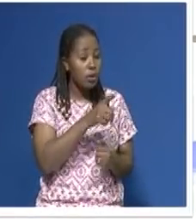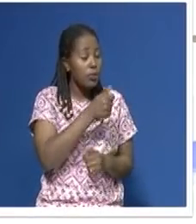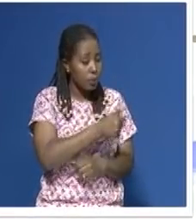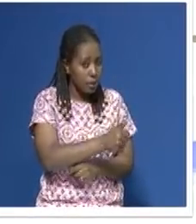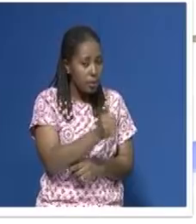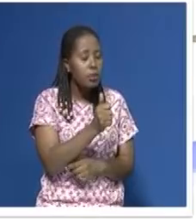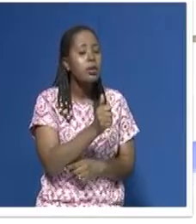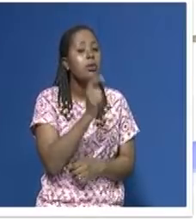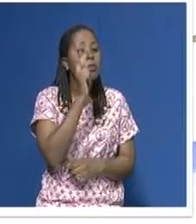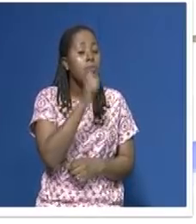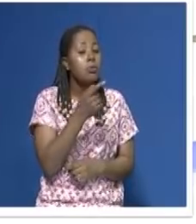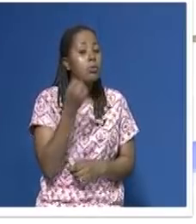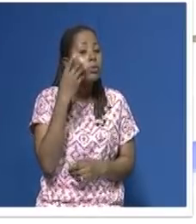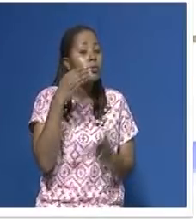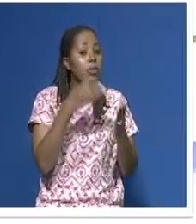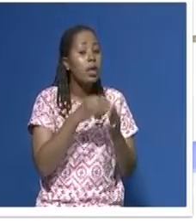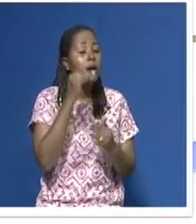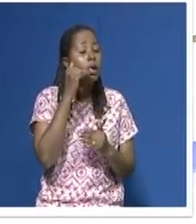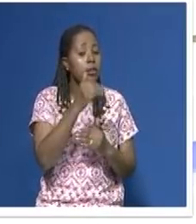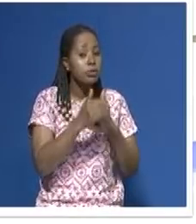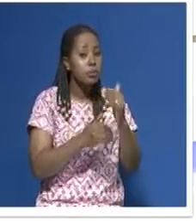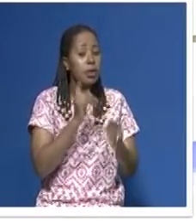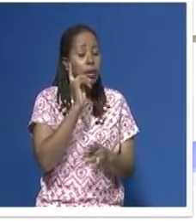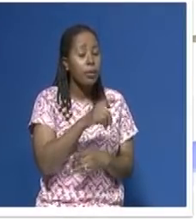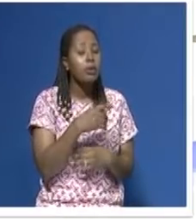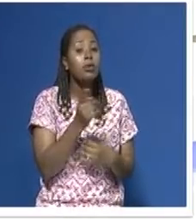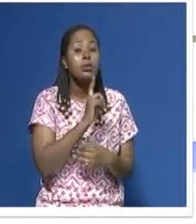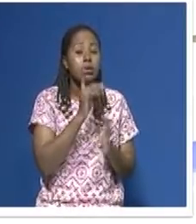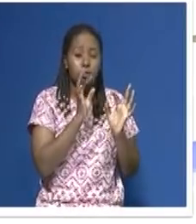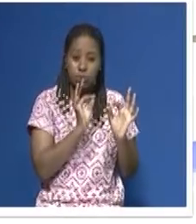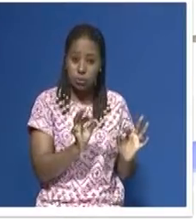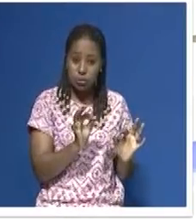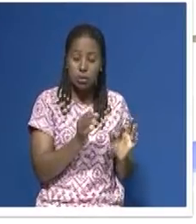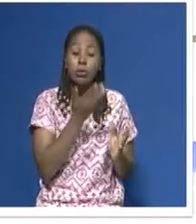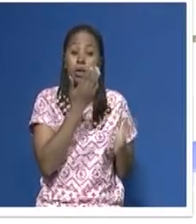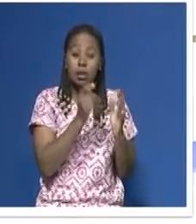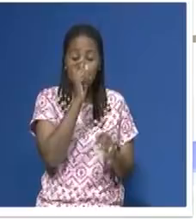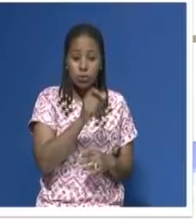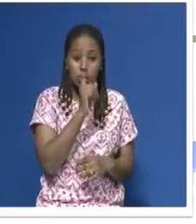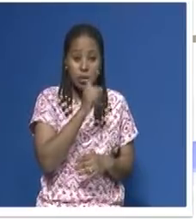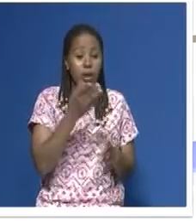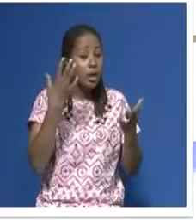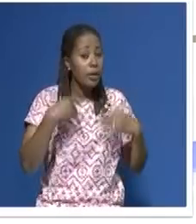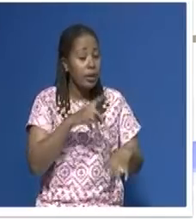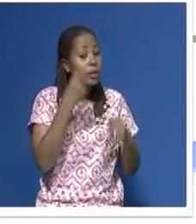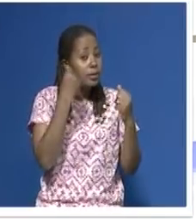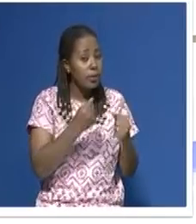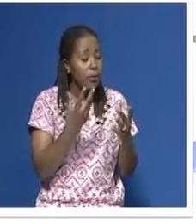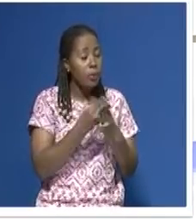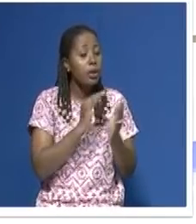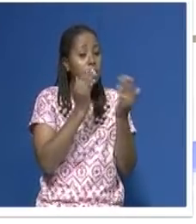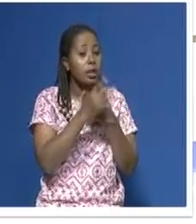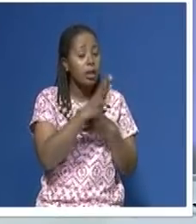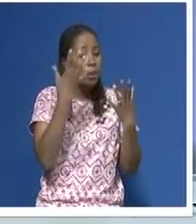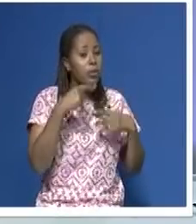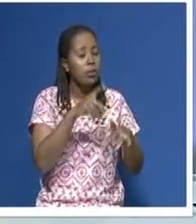yeye ugonjwa kuweza kufikia katika hatua ambayo sio nzuri ukilinganisha na yule ambaye afya yake ni imara na kinga yake ya mwili iko